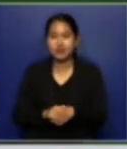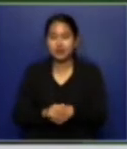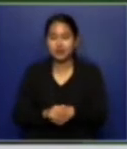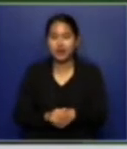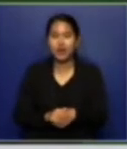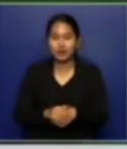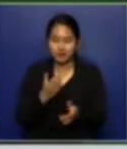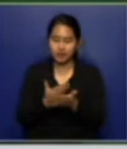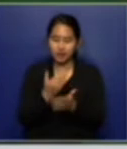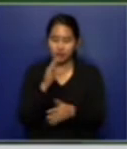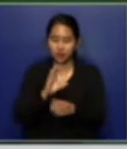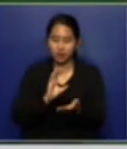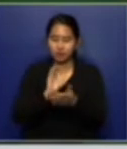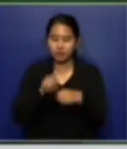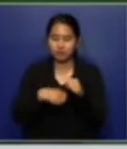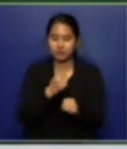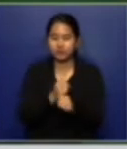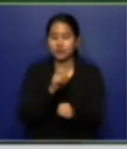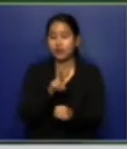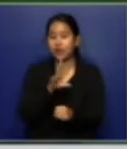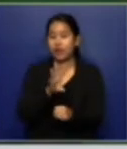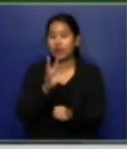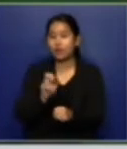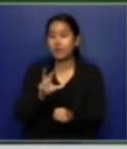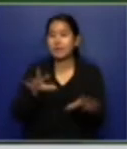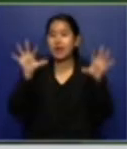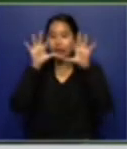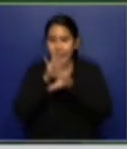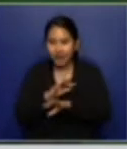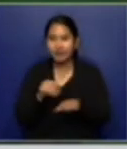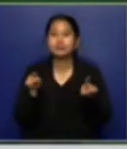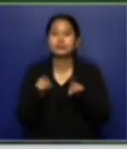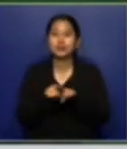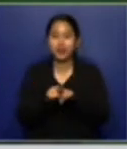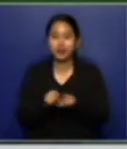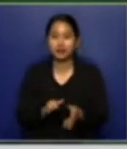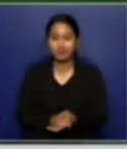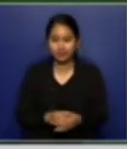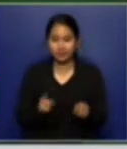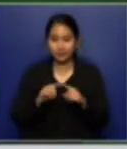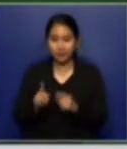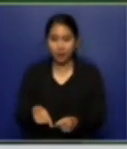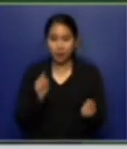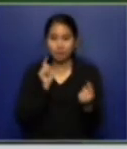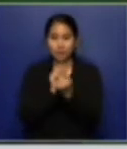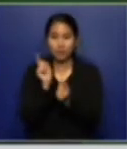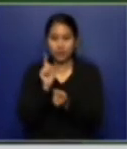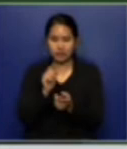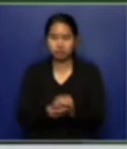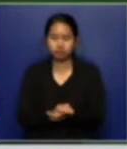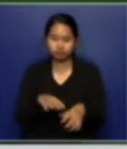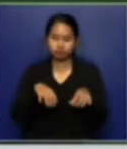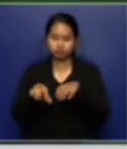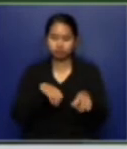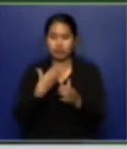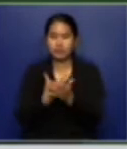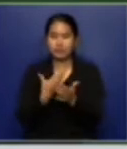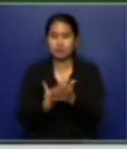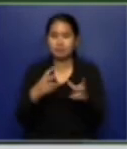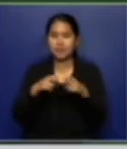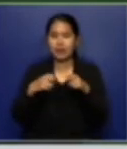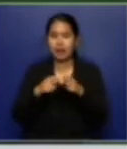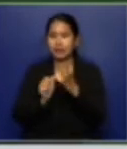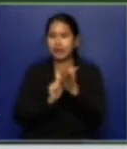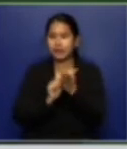ณปี63ก็มีโครงสร้างการจัดการงบคล้ายๆกันนี่ค่ะแต่พบว่าการบริหารงบที่ผ่านมาไม่สามารถแก้ปัญห